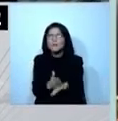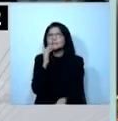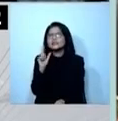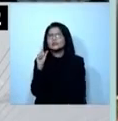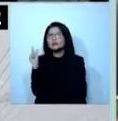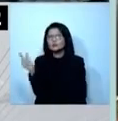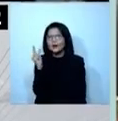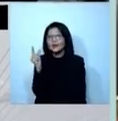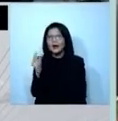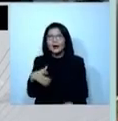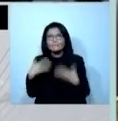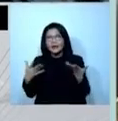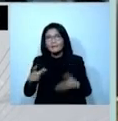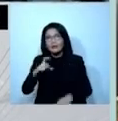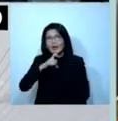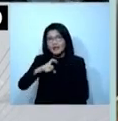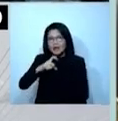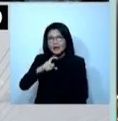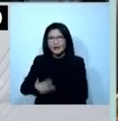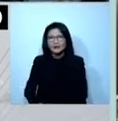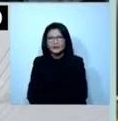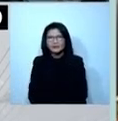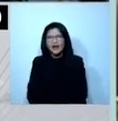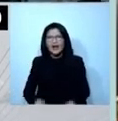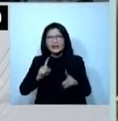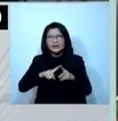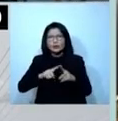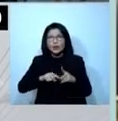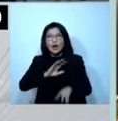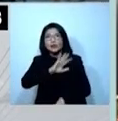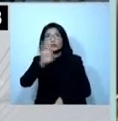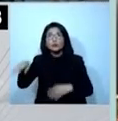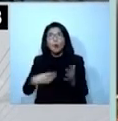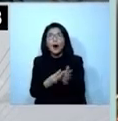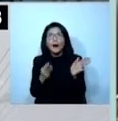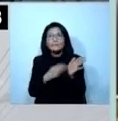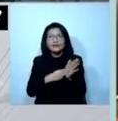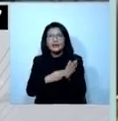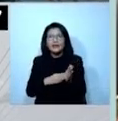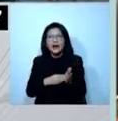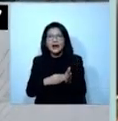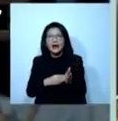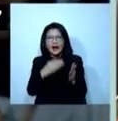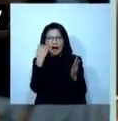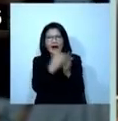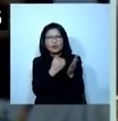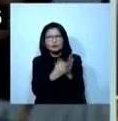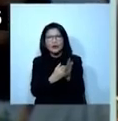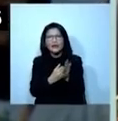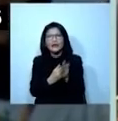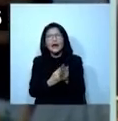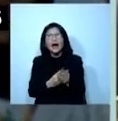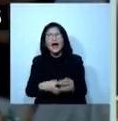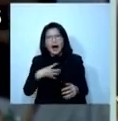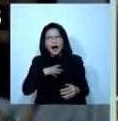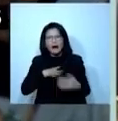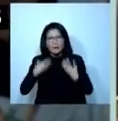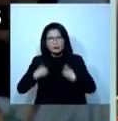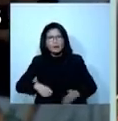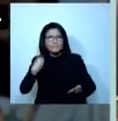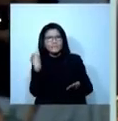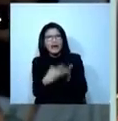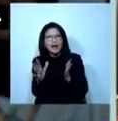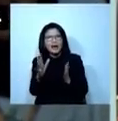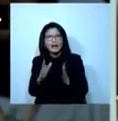Yeah. Dimana kemudian penjelasannya justru menjadi backfire. Nah ini ya saya kira PR dari teman-teman di sekeliling Pak Prabowo